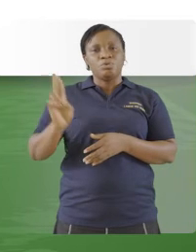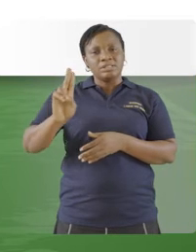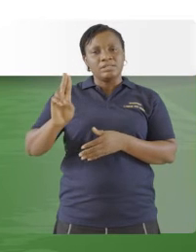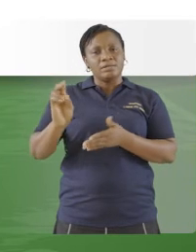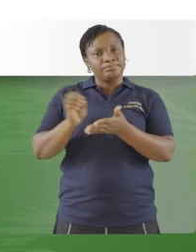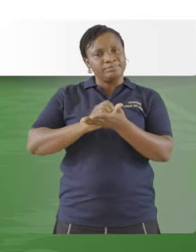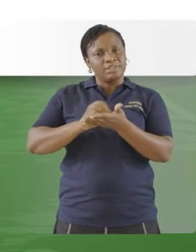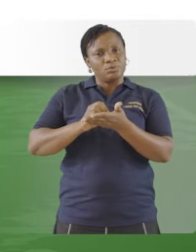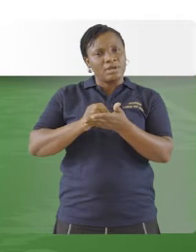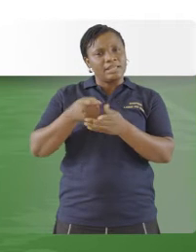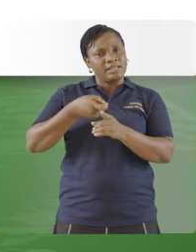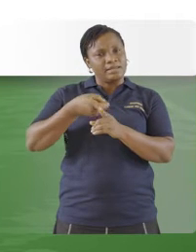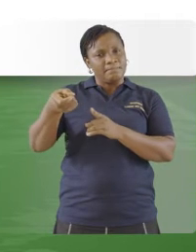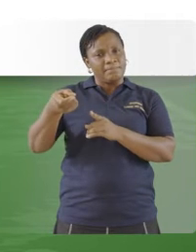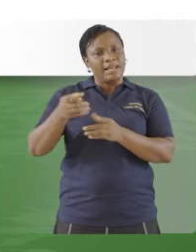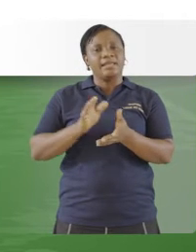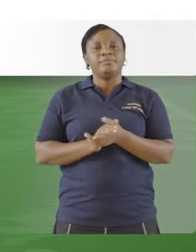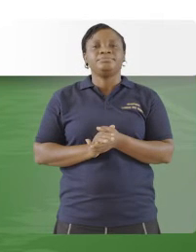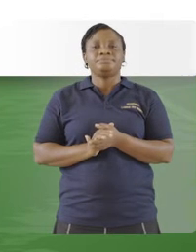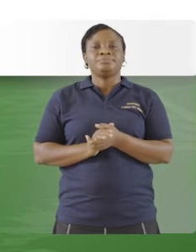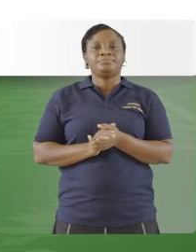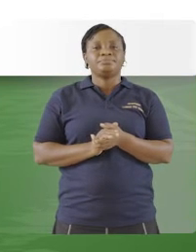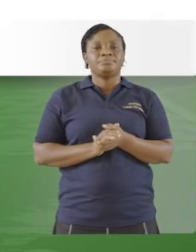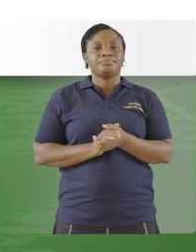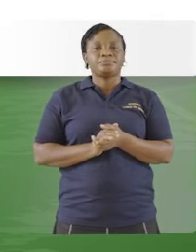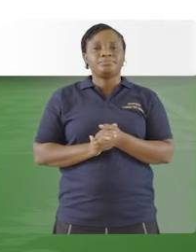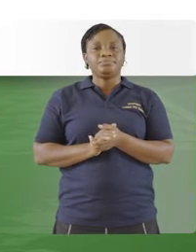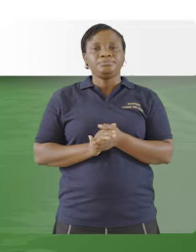sert à nettoyer la plaie.